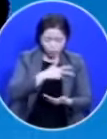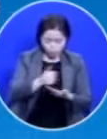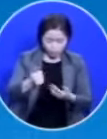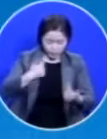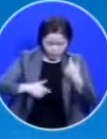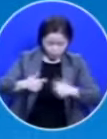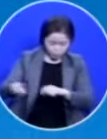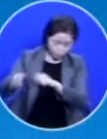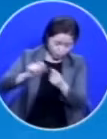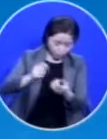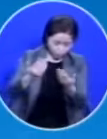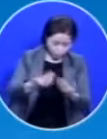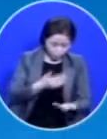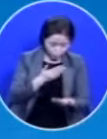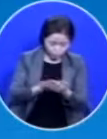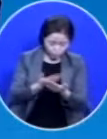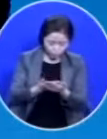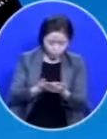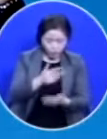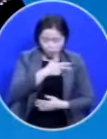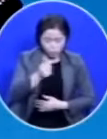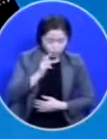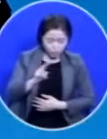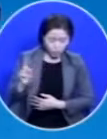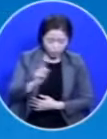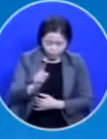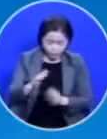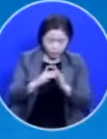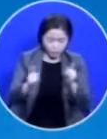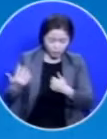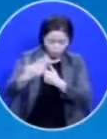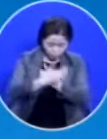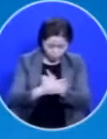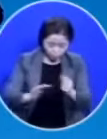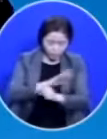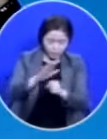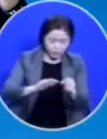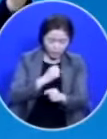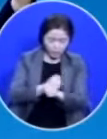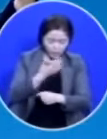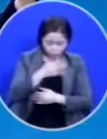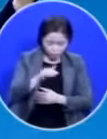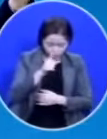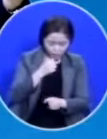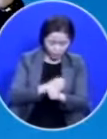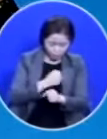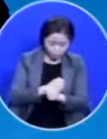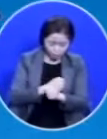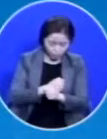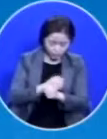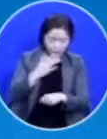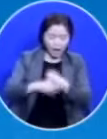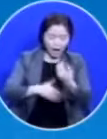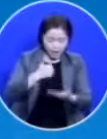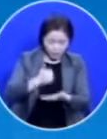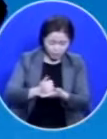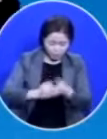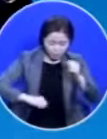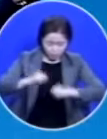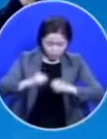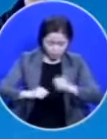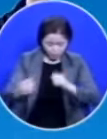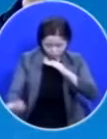부어 주시고 아멘 주여 어떤 자도 품고 사랑할 수 있게 하시고 아멘 하나님의 역사를